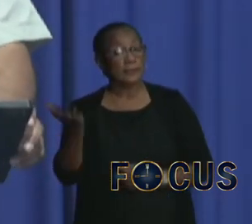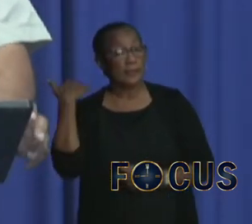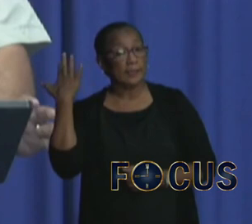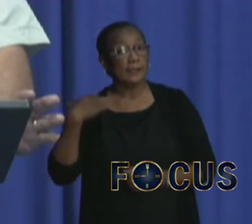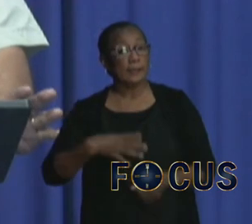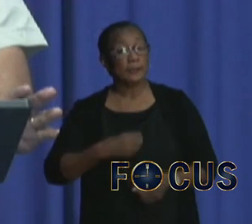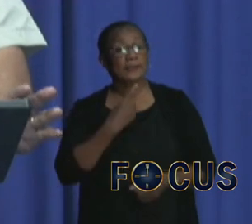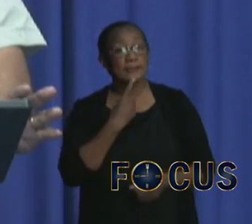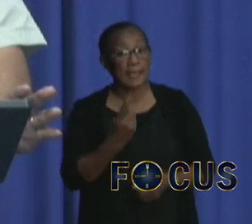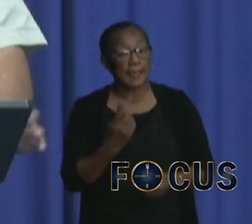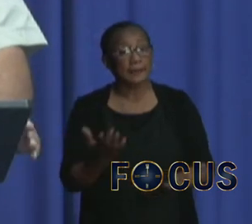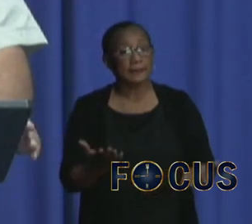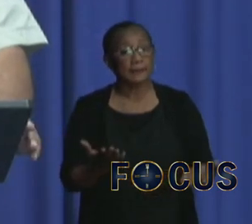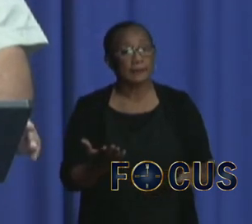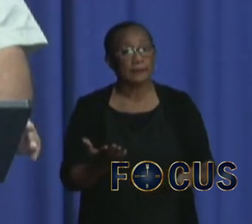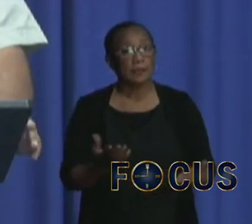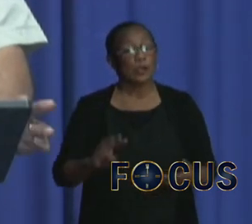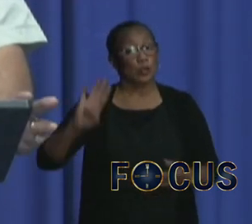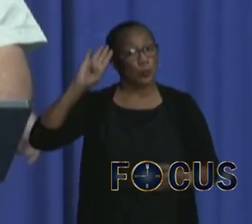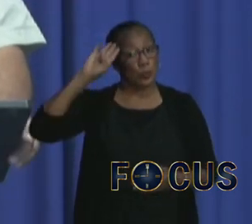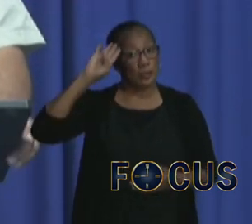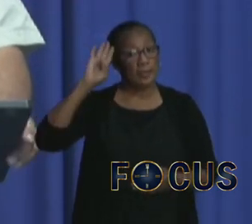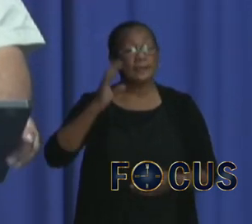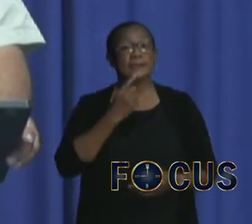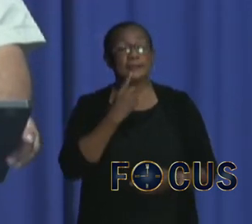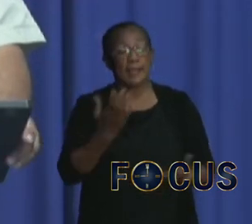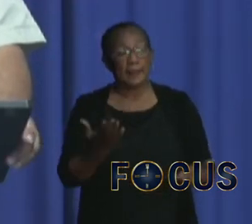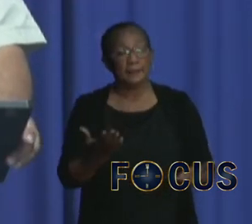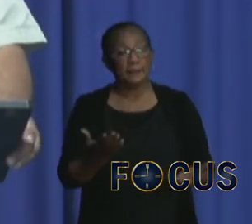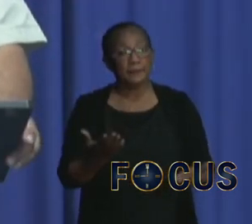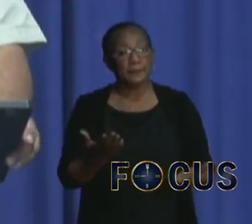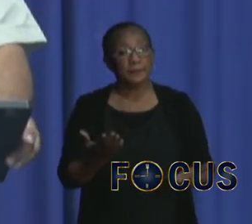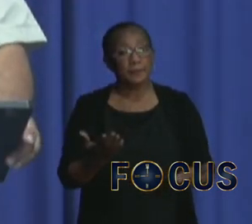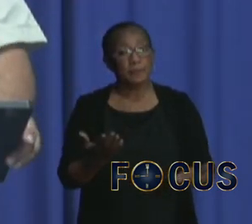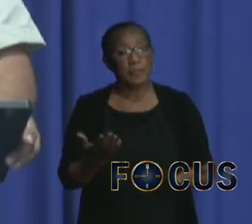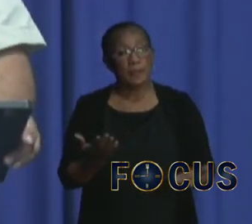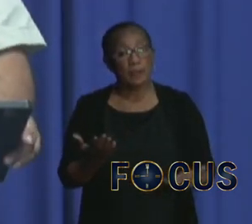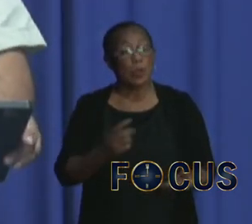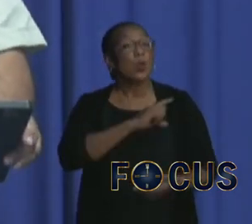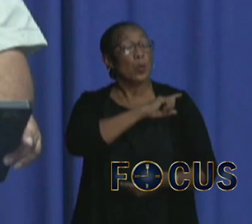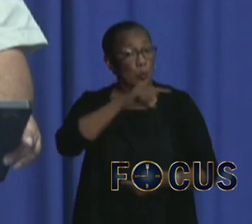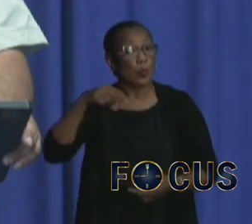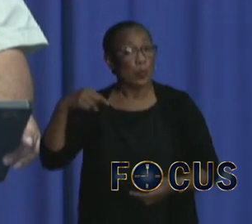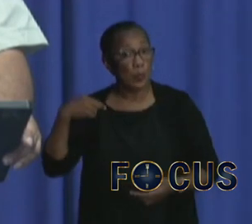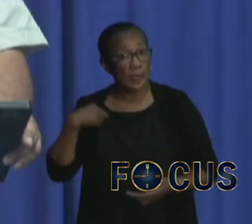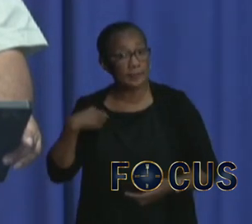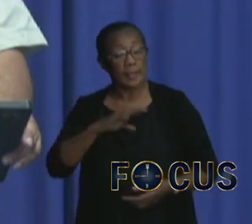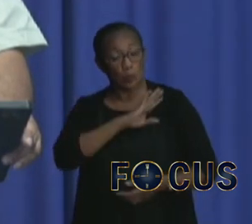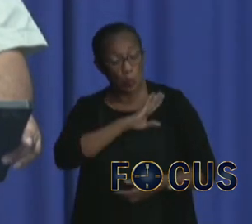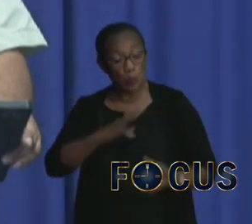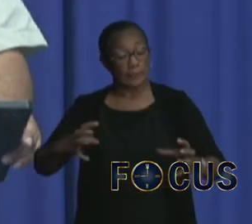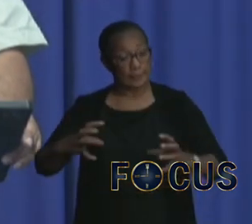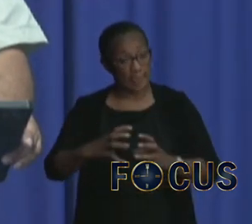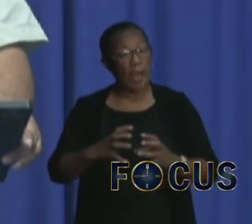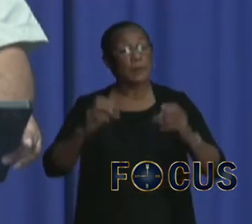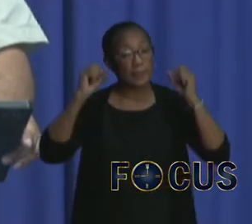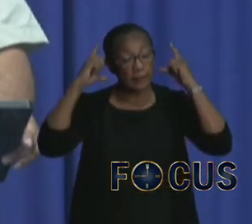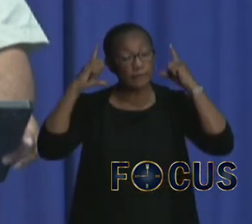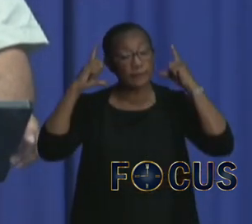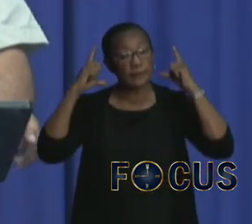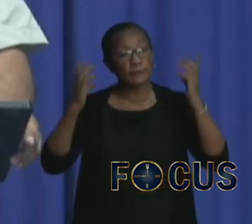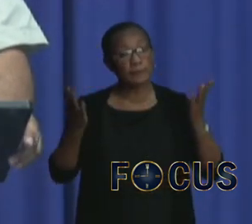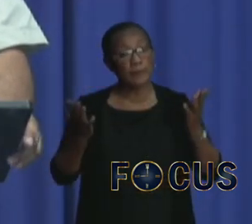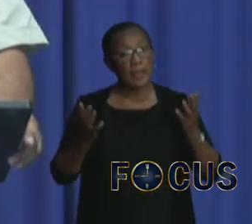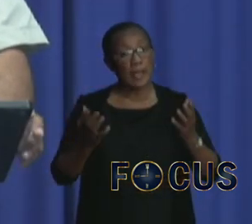gesteld, zegt de politie of gaat de politie ervan uit, we zijn deelgenoot van die samenleving.